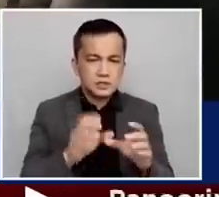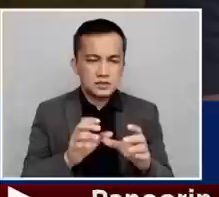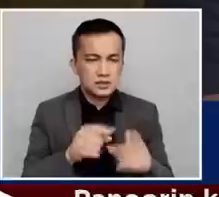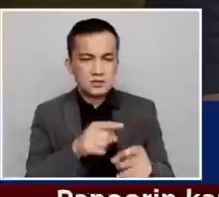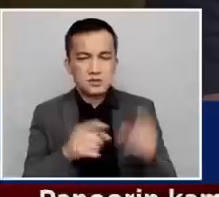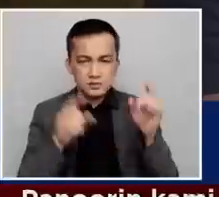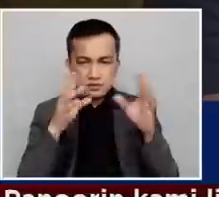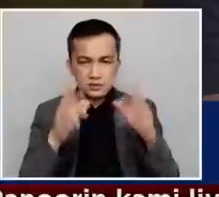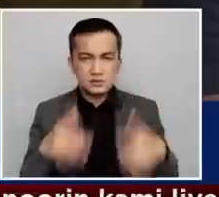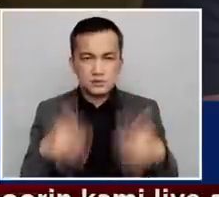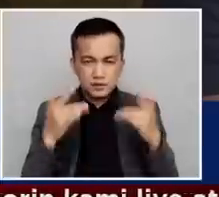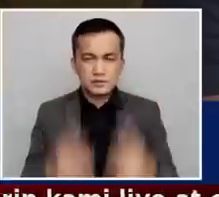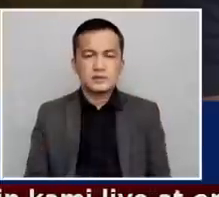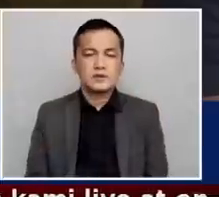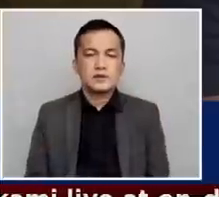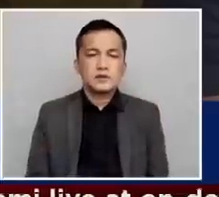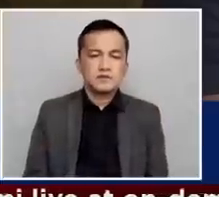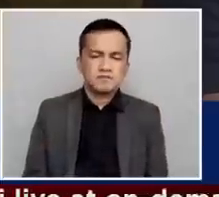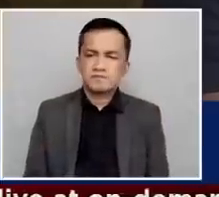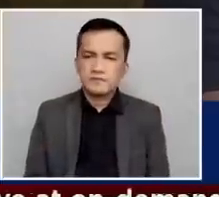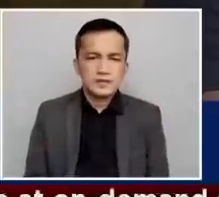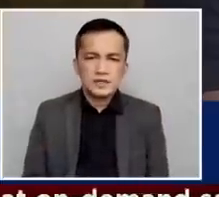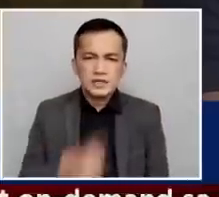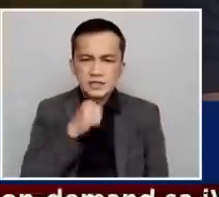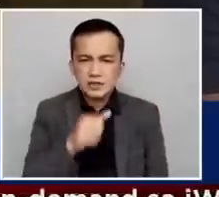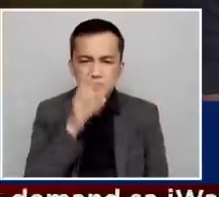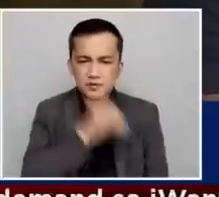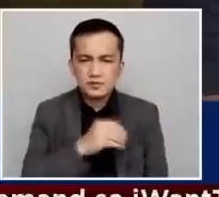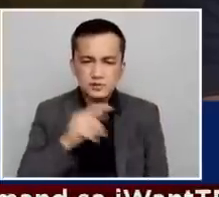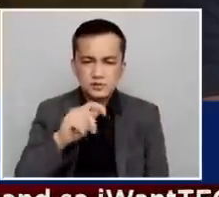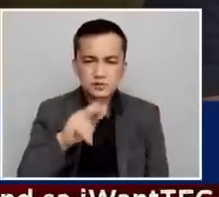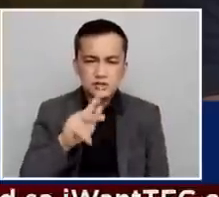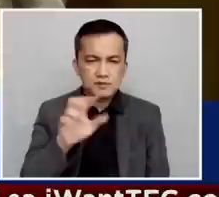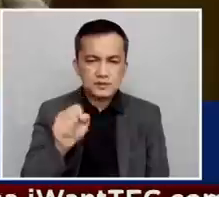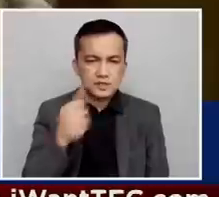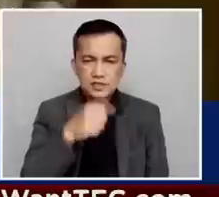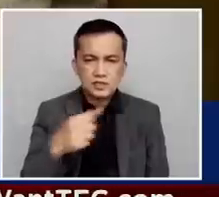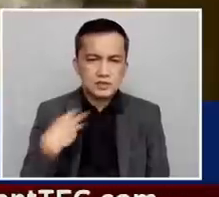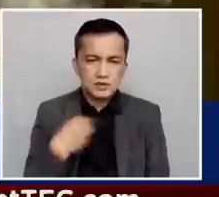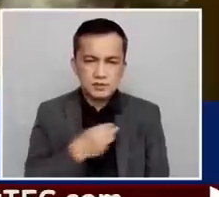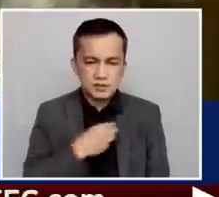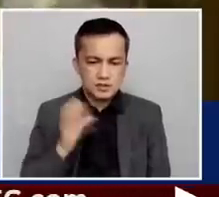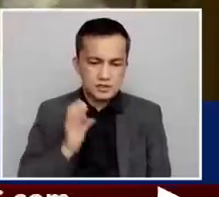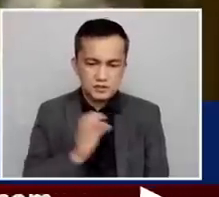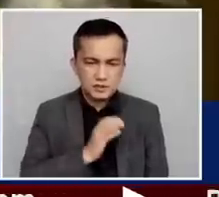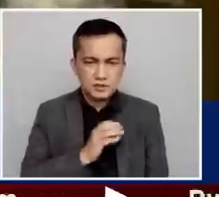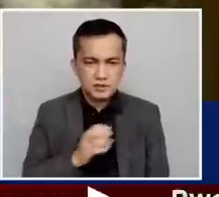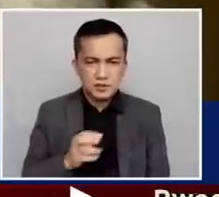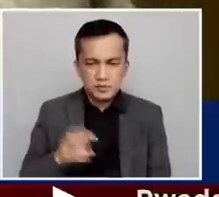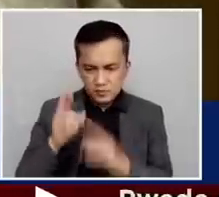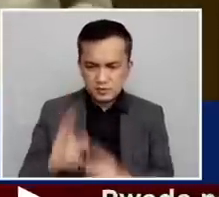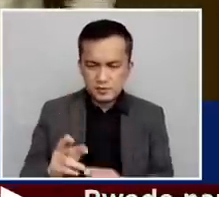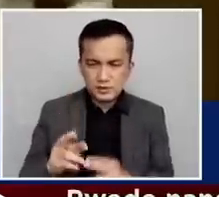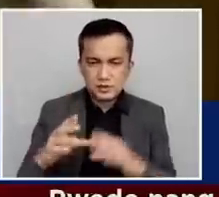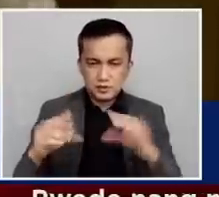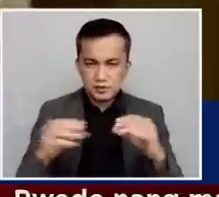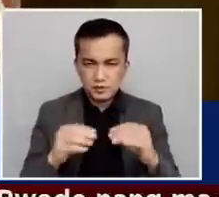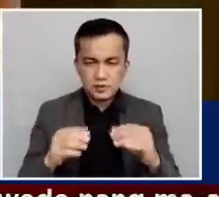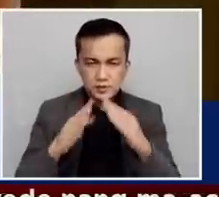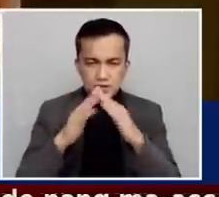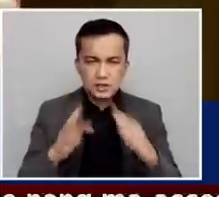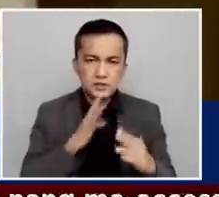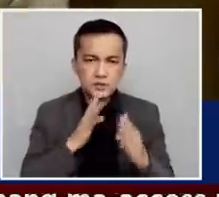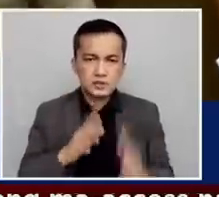buhay. Hindi naman aniya binastos ni Tevez ang sinumang miyembro ng Kamara at magalang naman itong nakipag-usap kay House Speaker